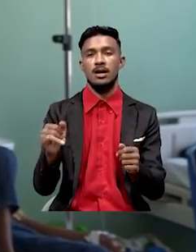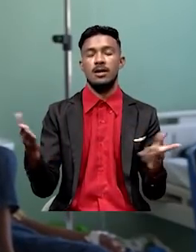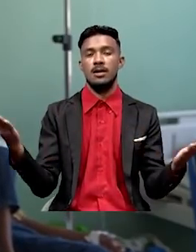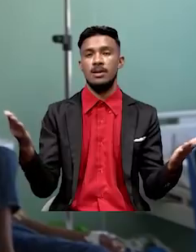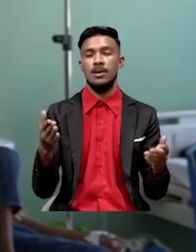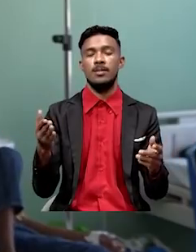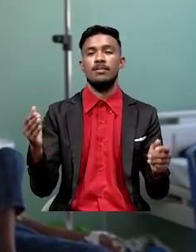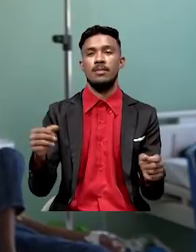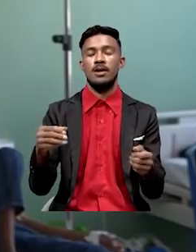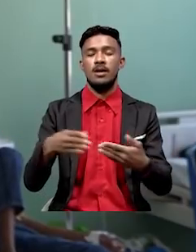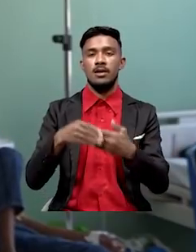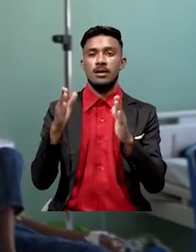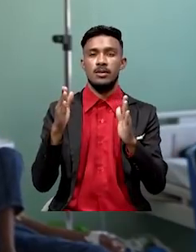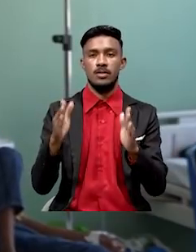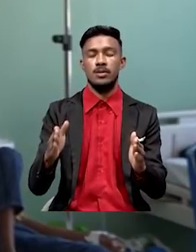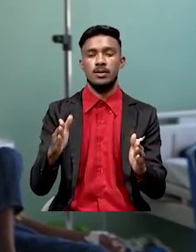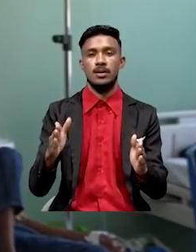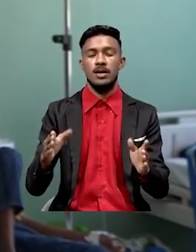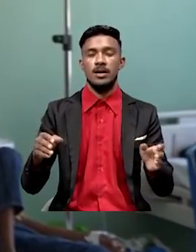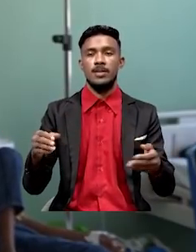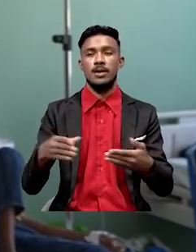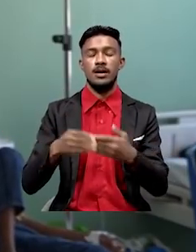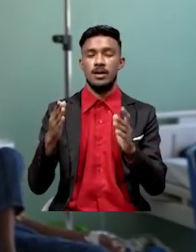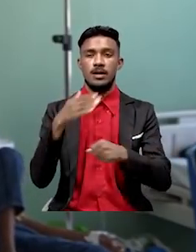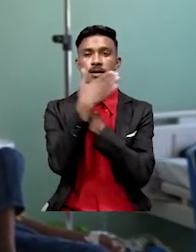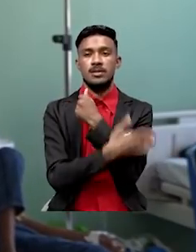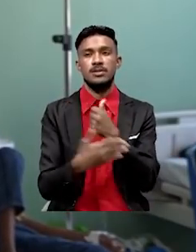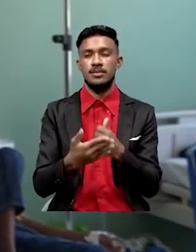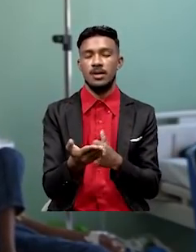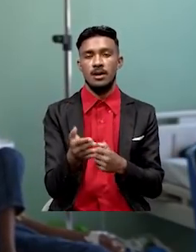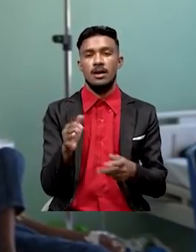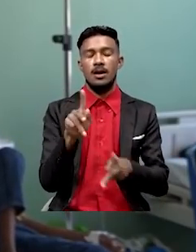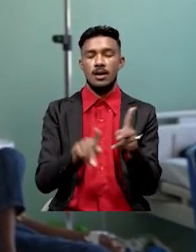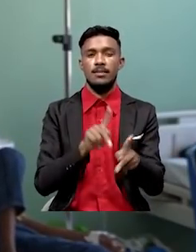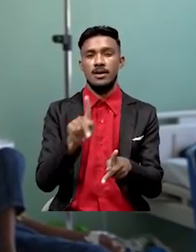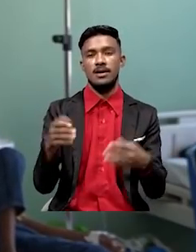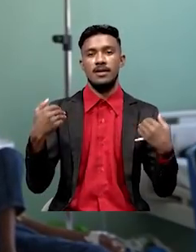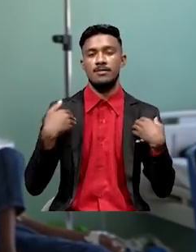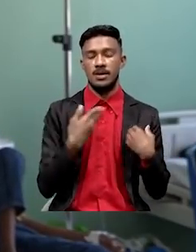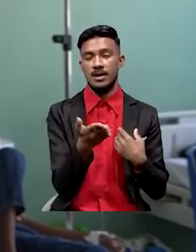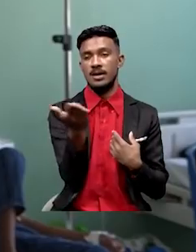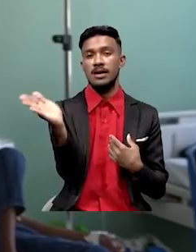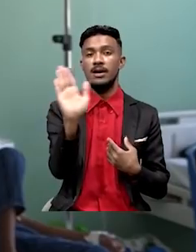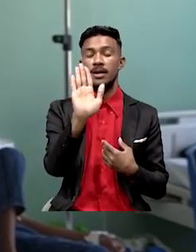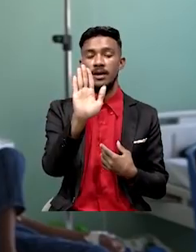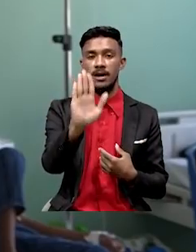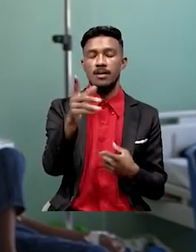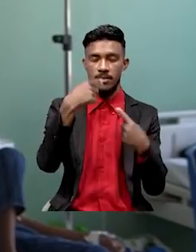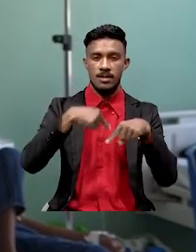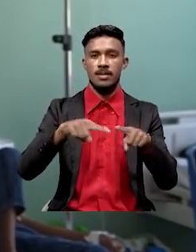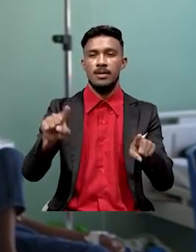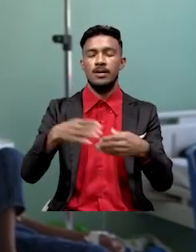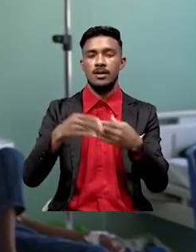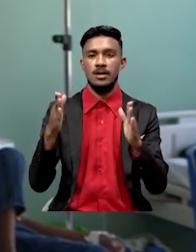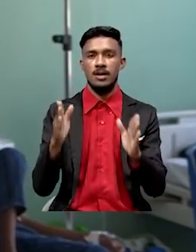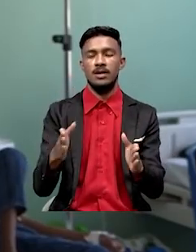porer ukun rai dane tamba pobu ne iya ma imi ba ukun ne pobu ne ma fo vota bai ta bot sira